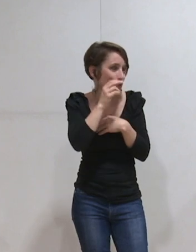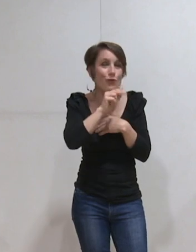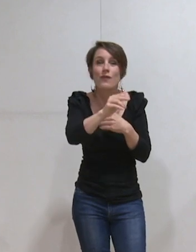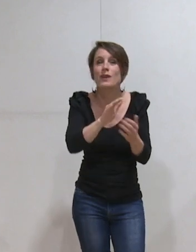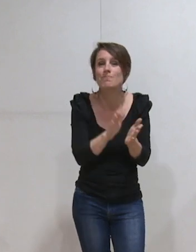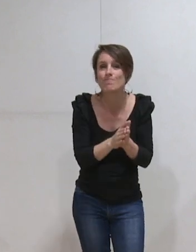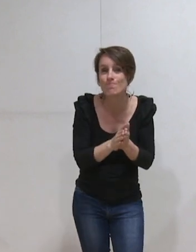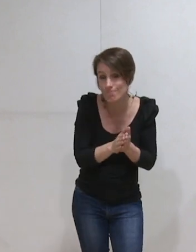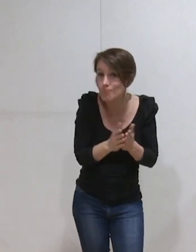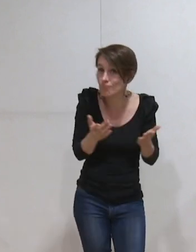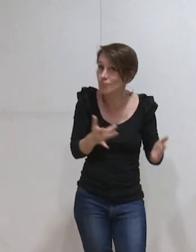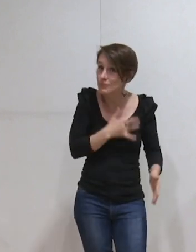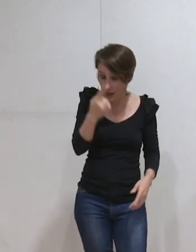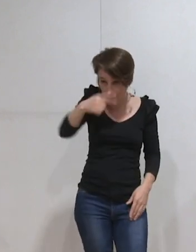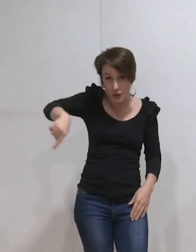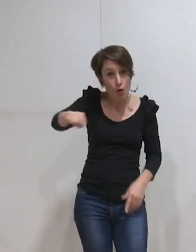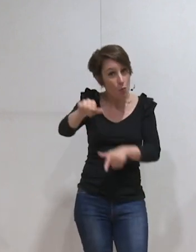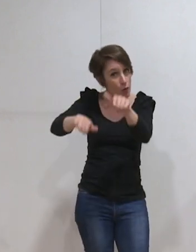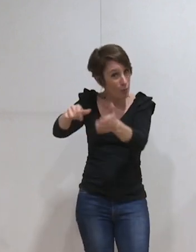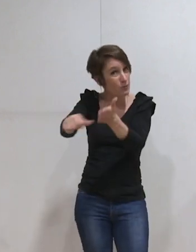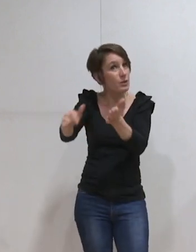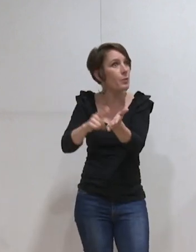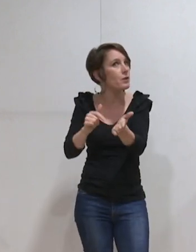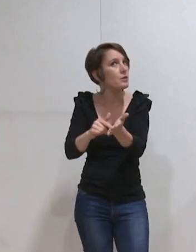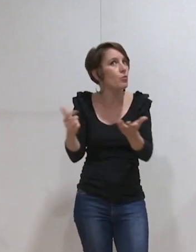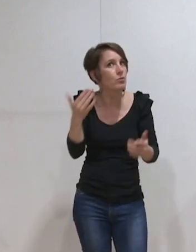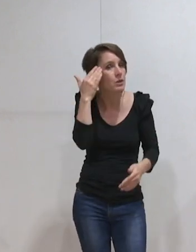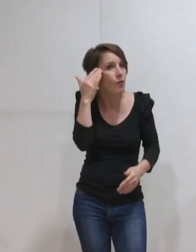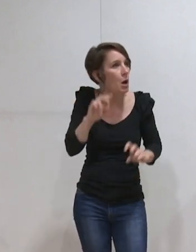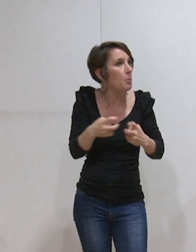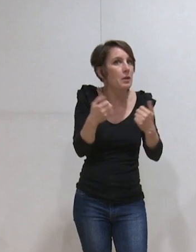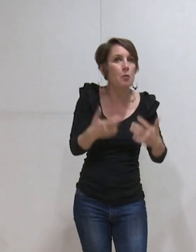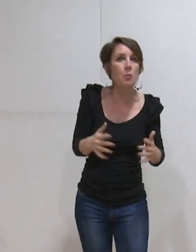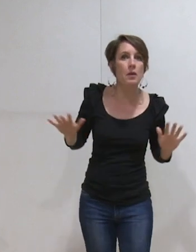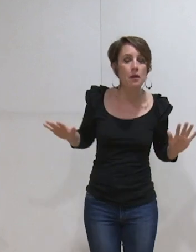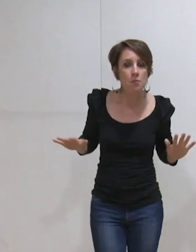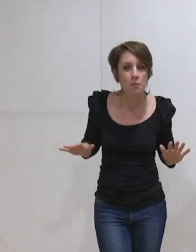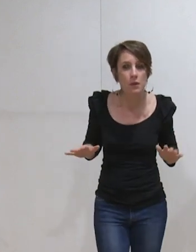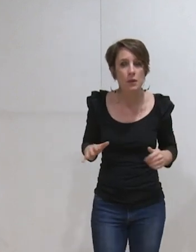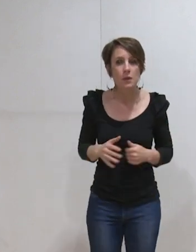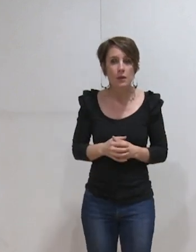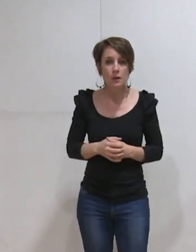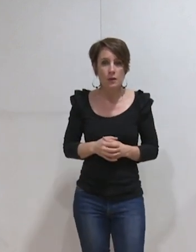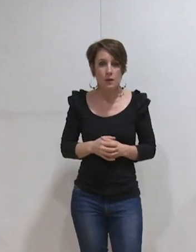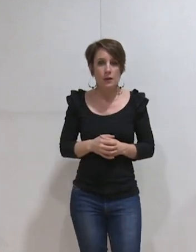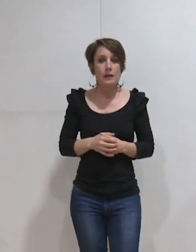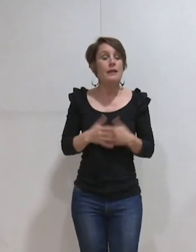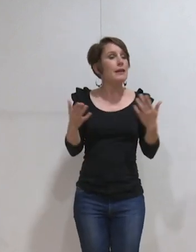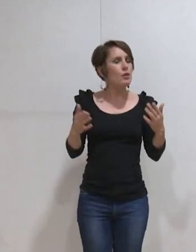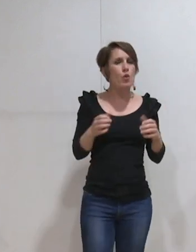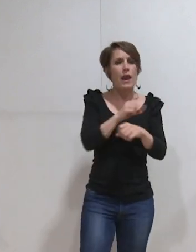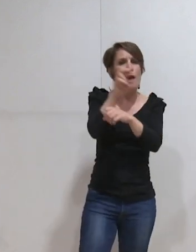c'est intéressant pour les contribuables je crois de repenser de repenser